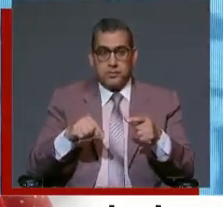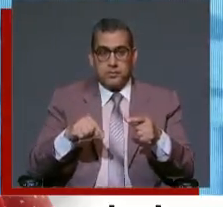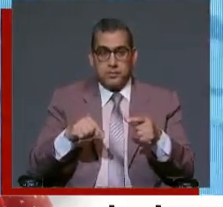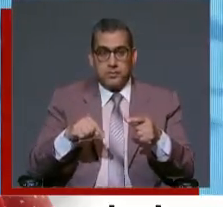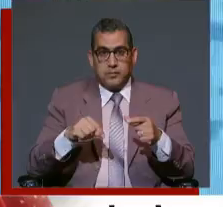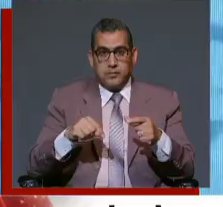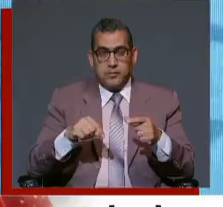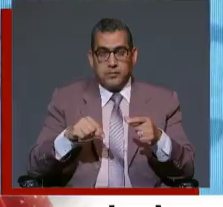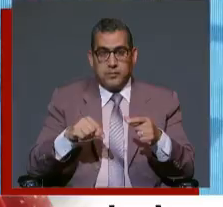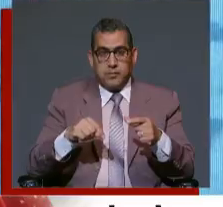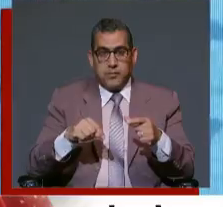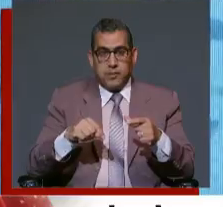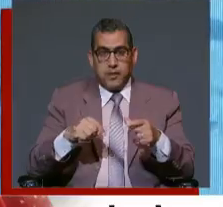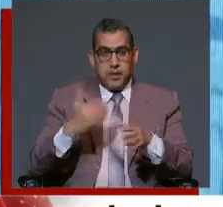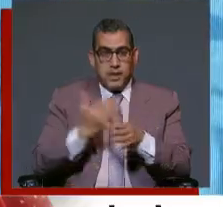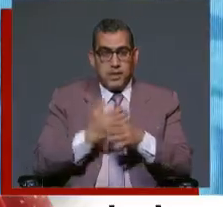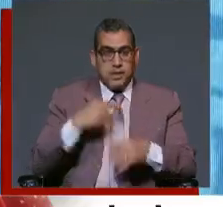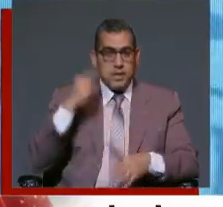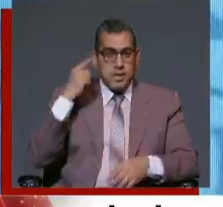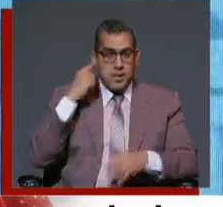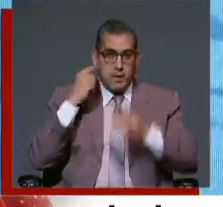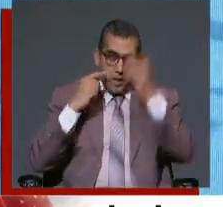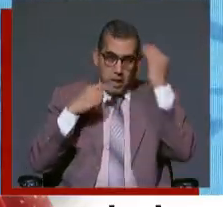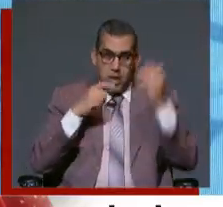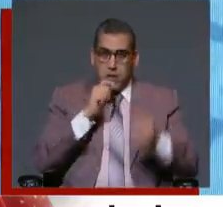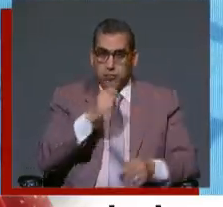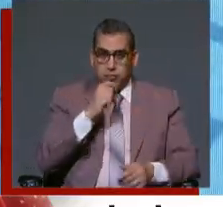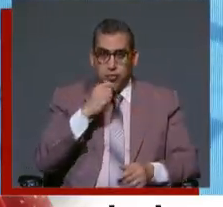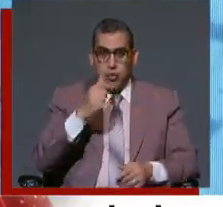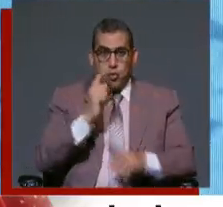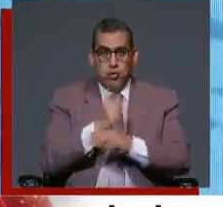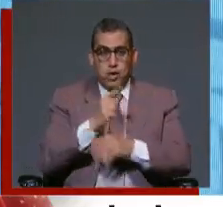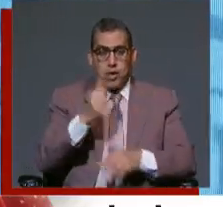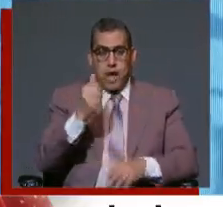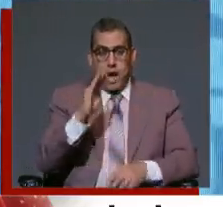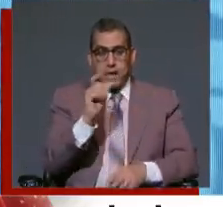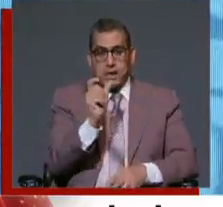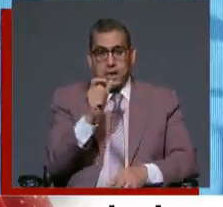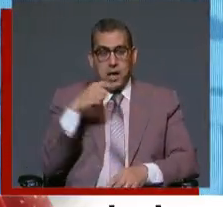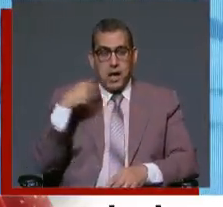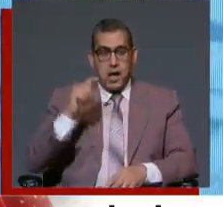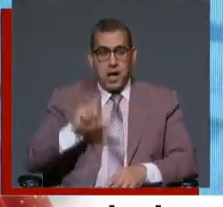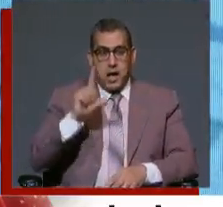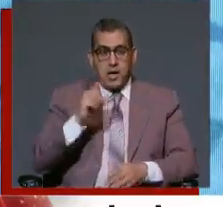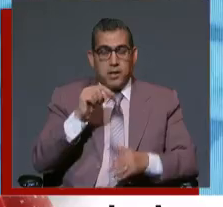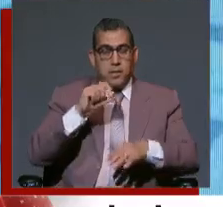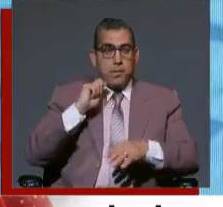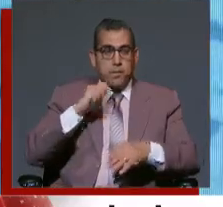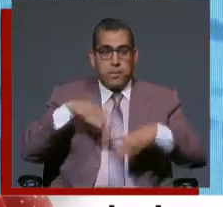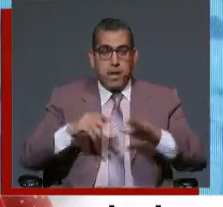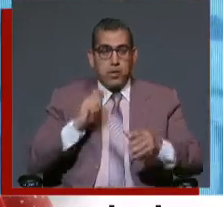سنسمع كلمة السيد حسن عبد الله رئيس مجلس المحافظين،